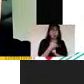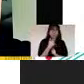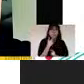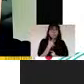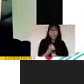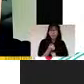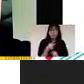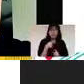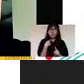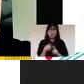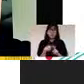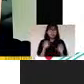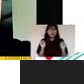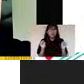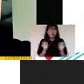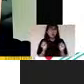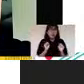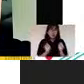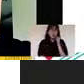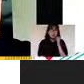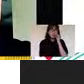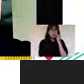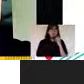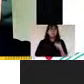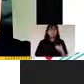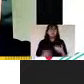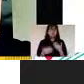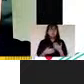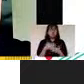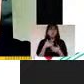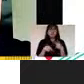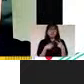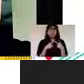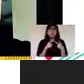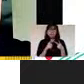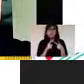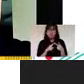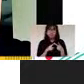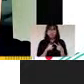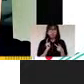urgent. Kemudian yang kedua, selain adanya berbagai